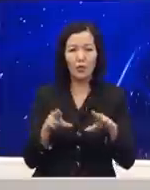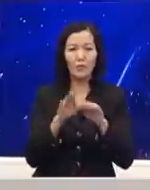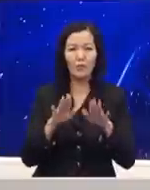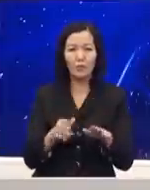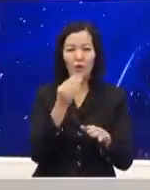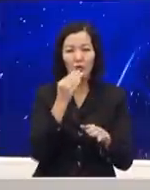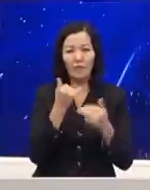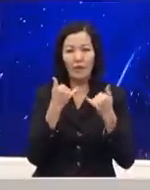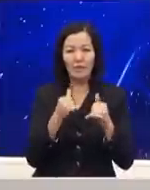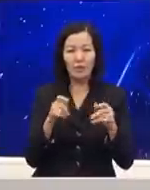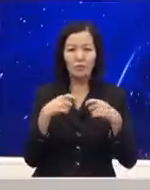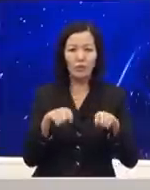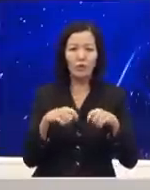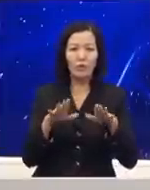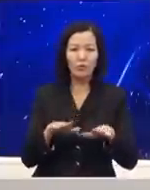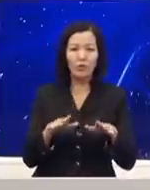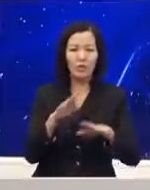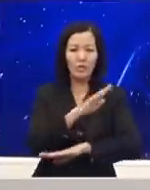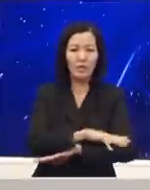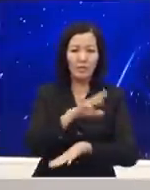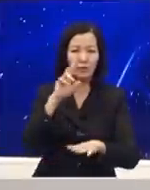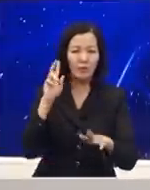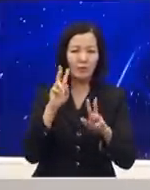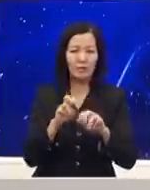орындардағы тамақтану сауда нүктелеріндегі тәртіпті тексерді.